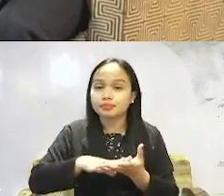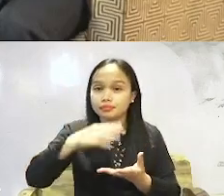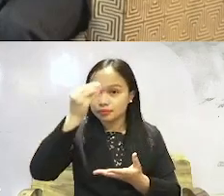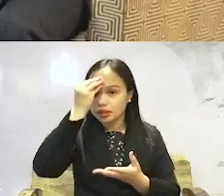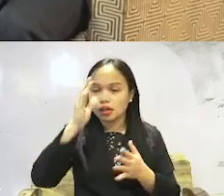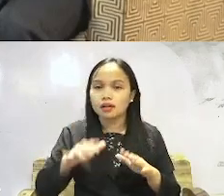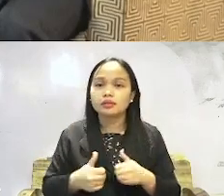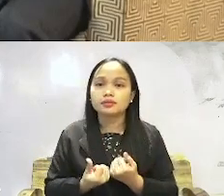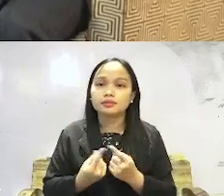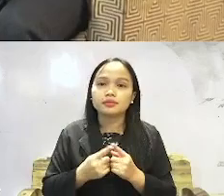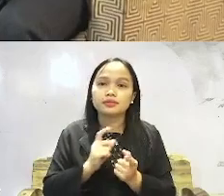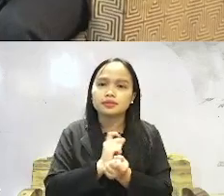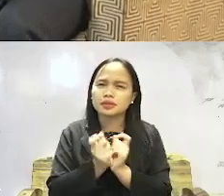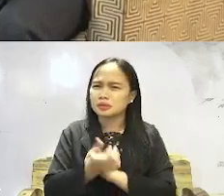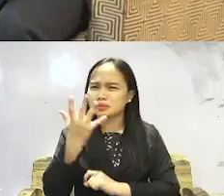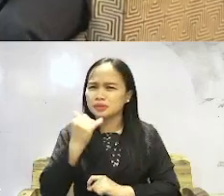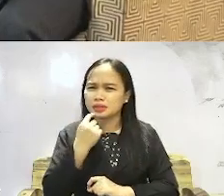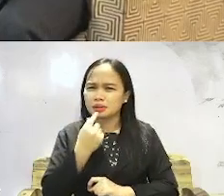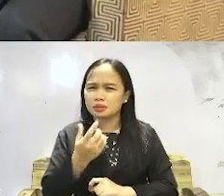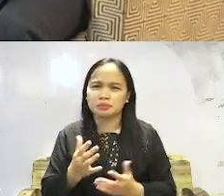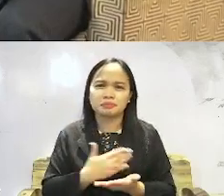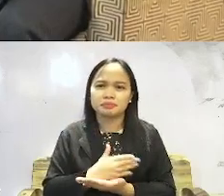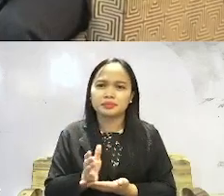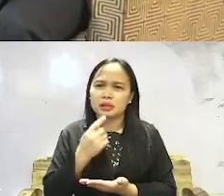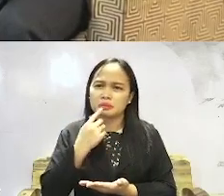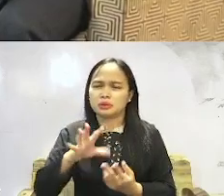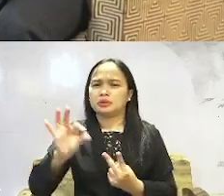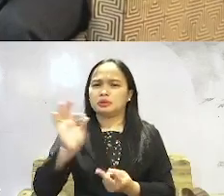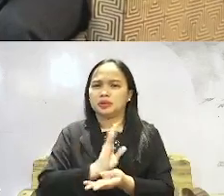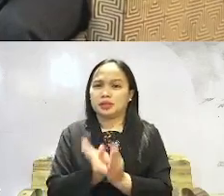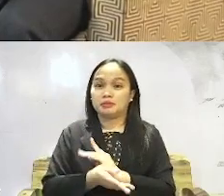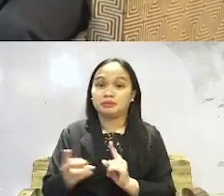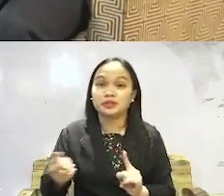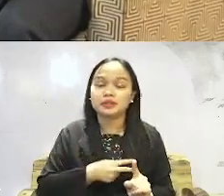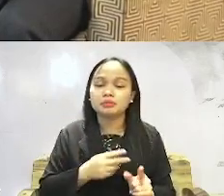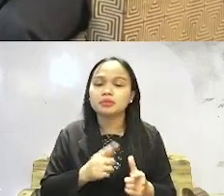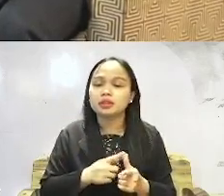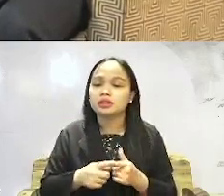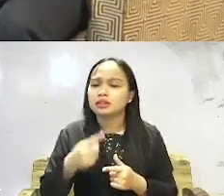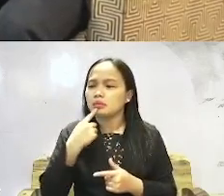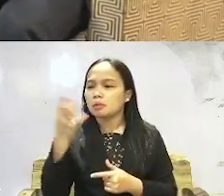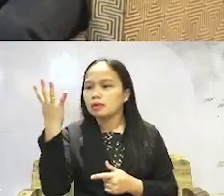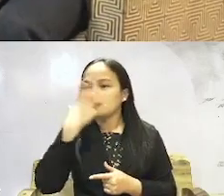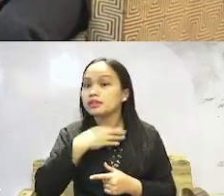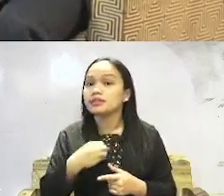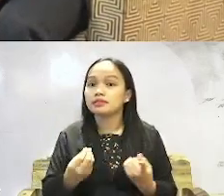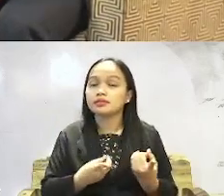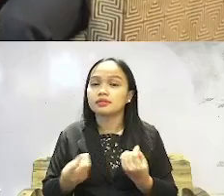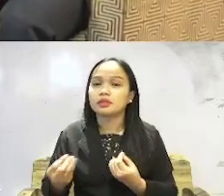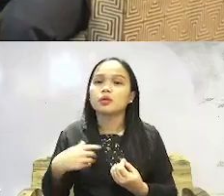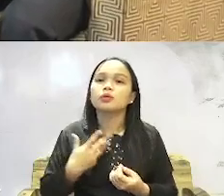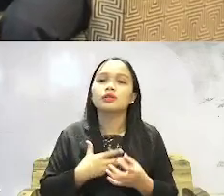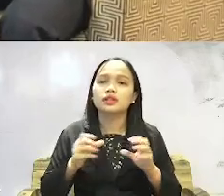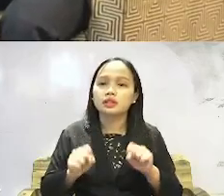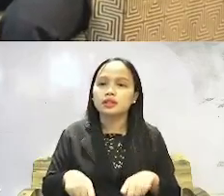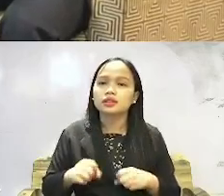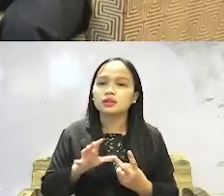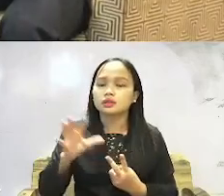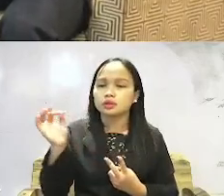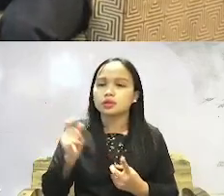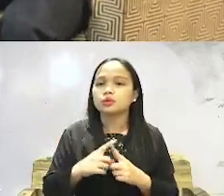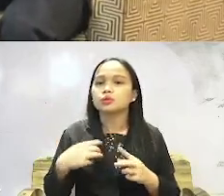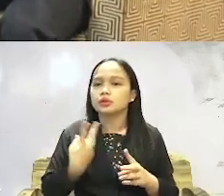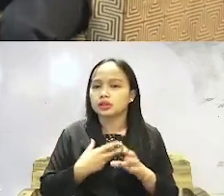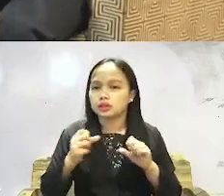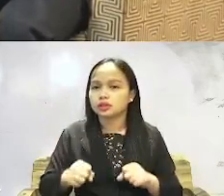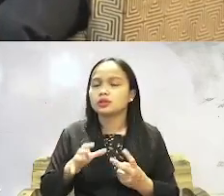how to transform. Kasi di ba pinipili ng kabataan na maging victims, ang magandang gawin natin, matutunan natin, pilitin natin